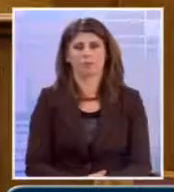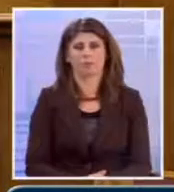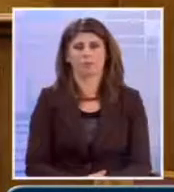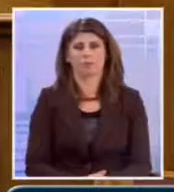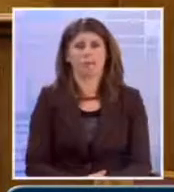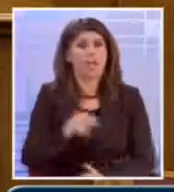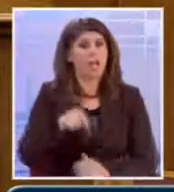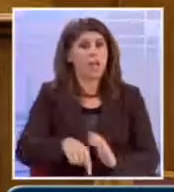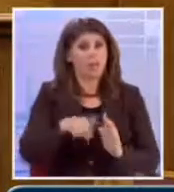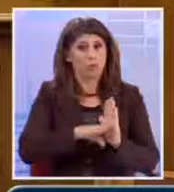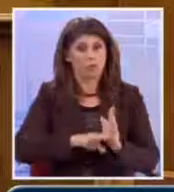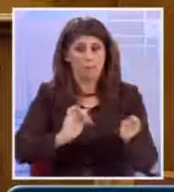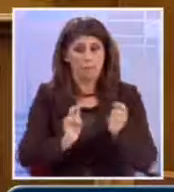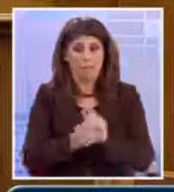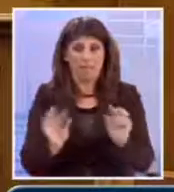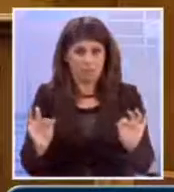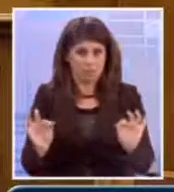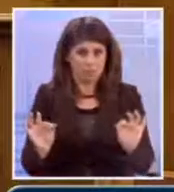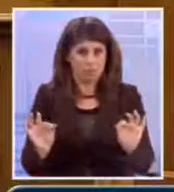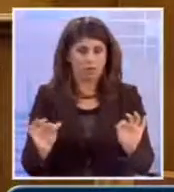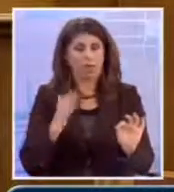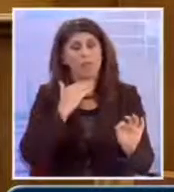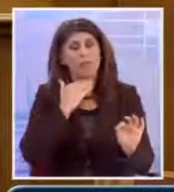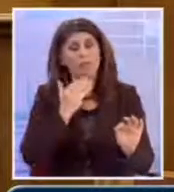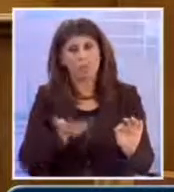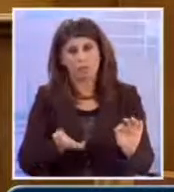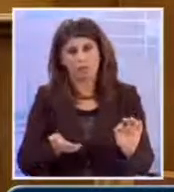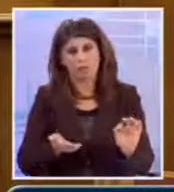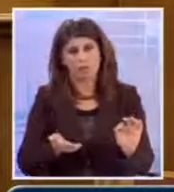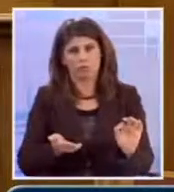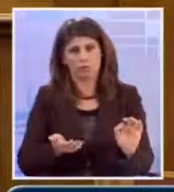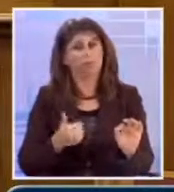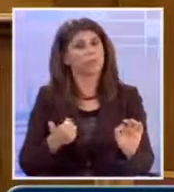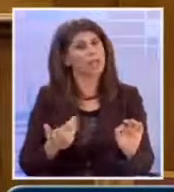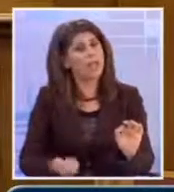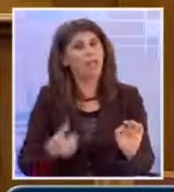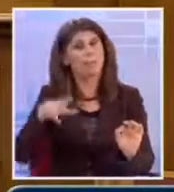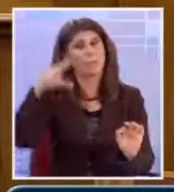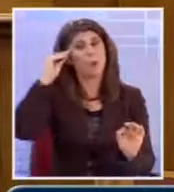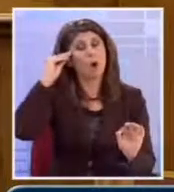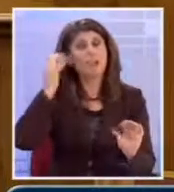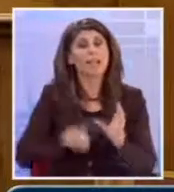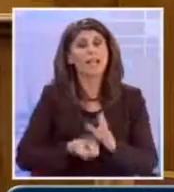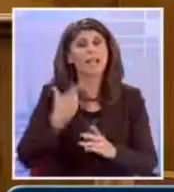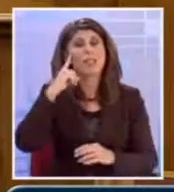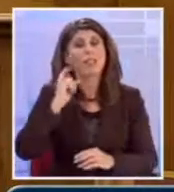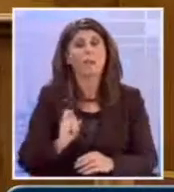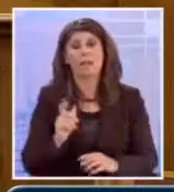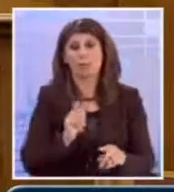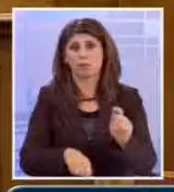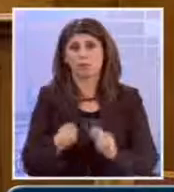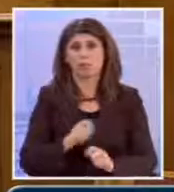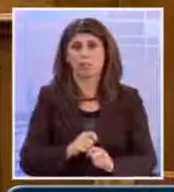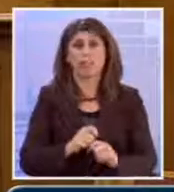Αυτό το πρόγραμμα μεταρρυθμίσεων δεν μπορεί παρά να λαμβάνει υπόψη τα νέα δεδομένα που δημιουργεί